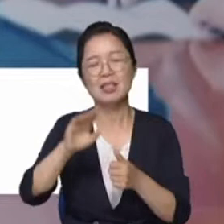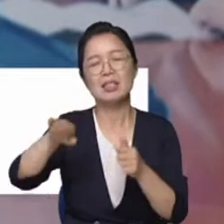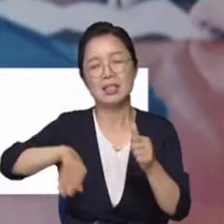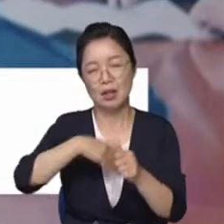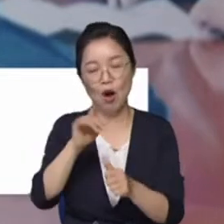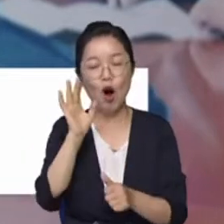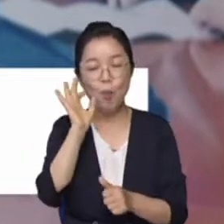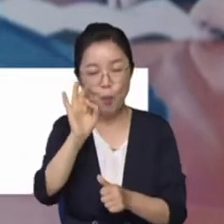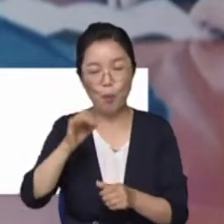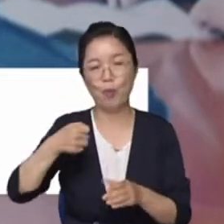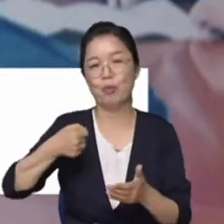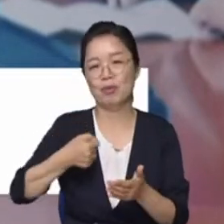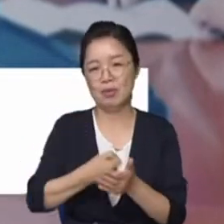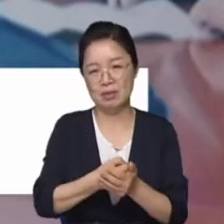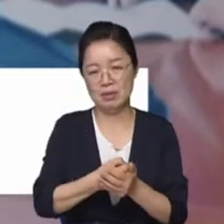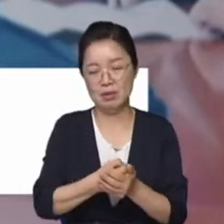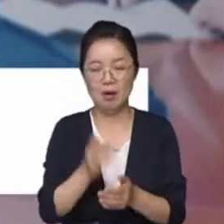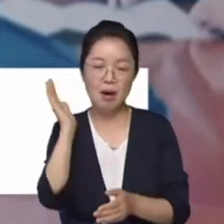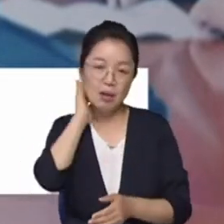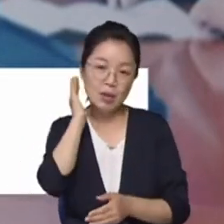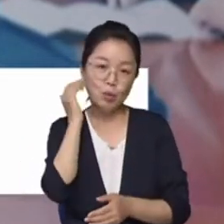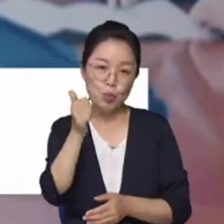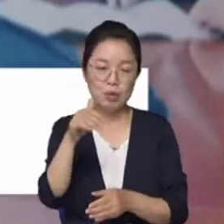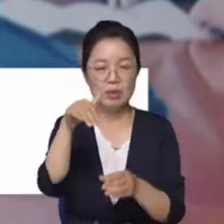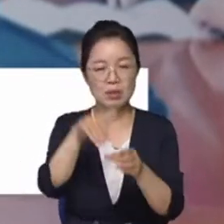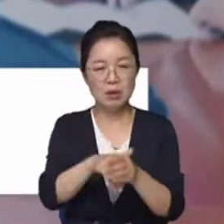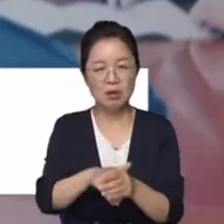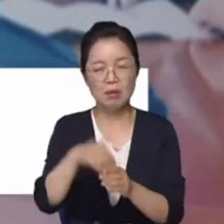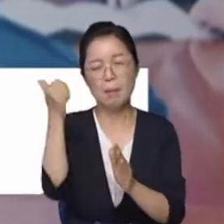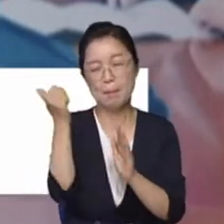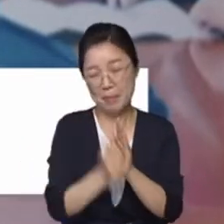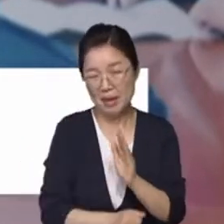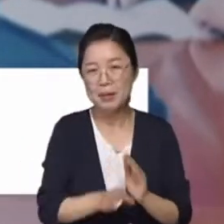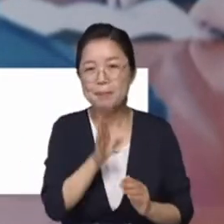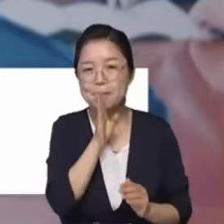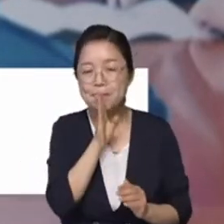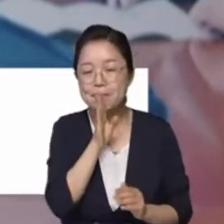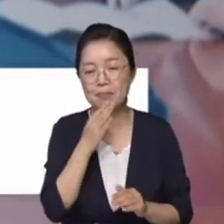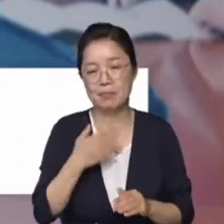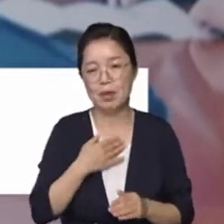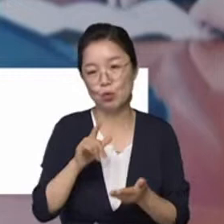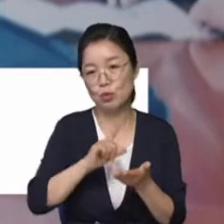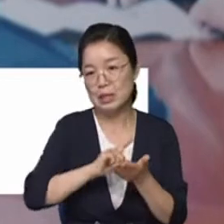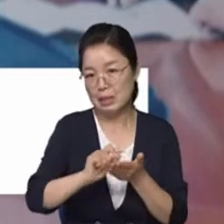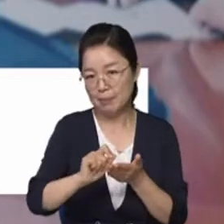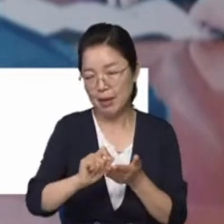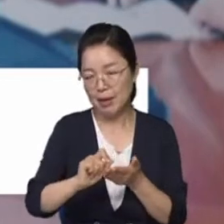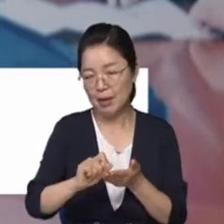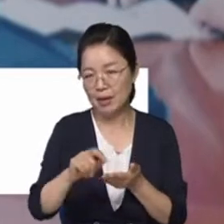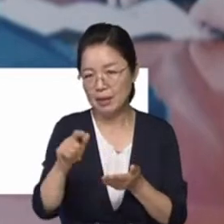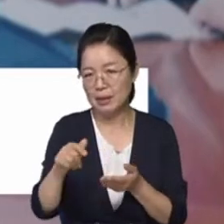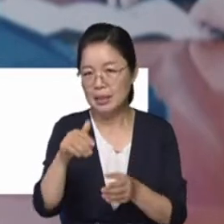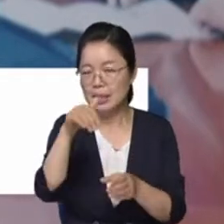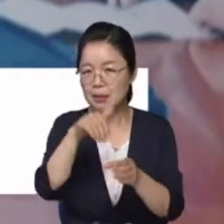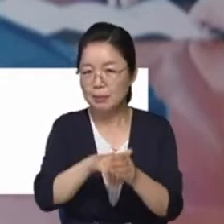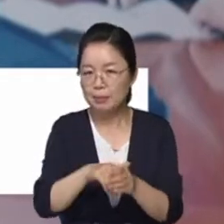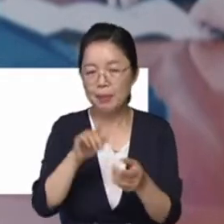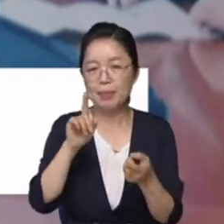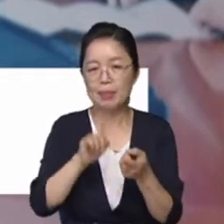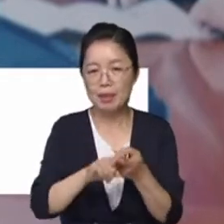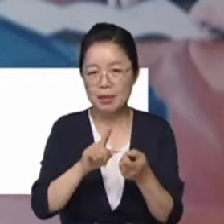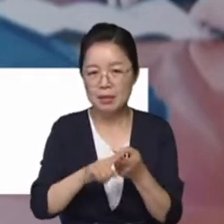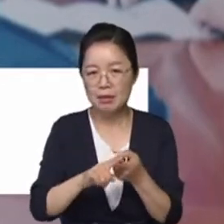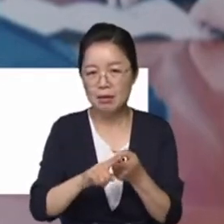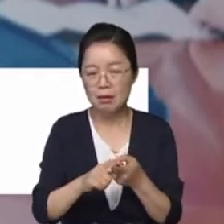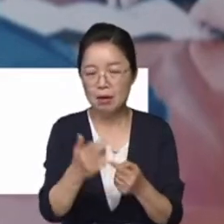것입니다. 우리 당이 대통령 선거에 패배했지만 사실 지방선거에 저도 판세가 좀 불리해지자 충남